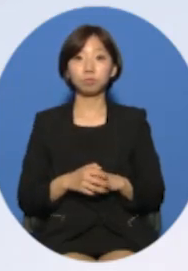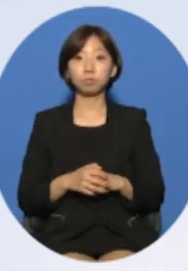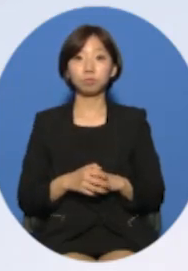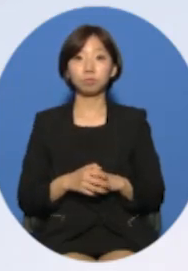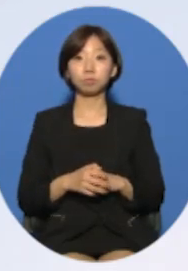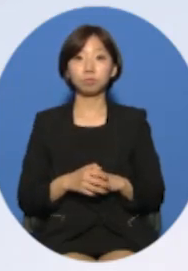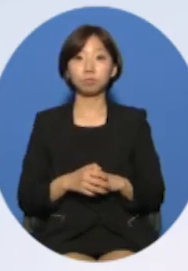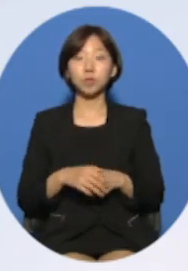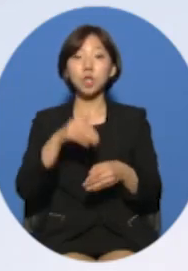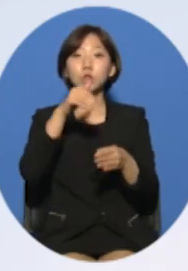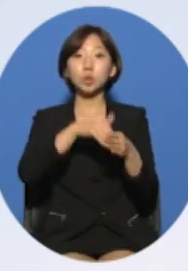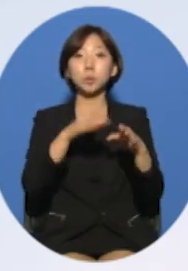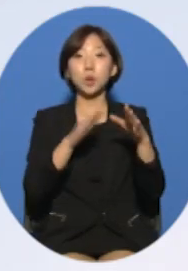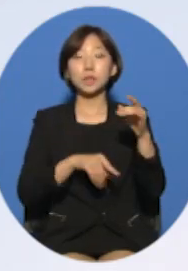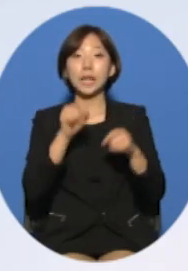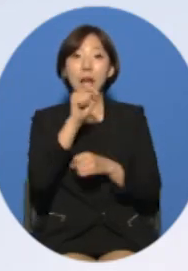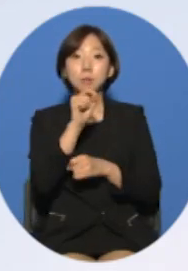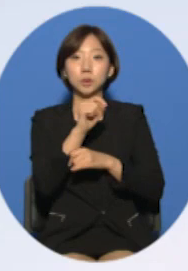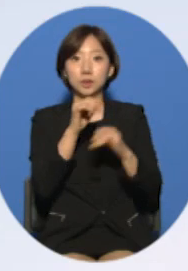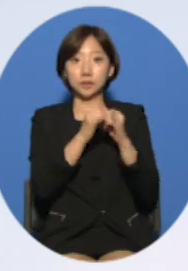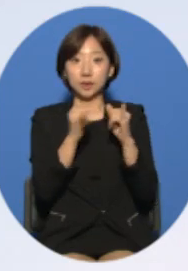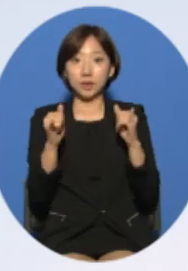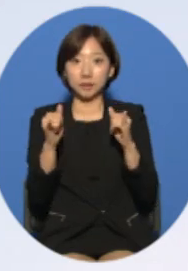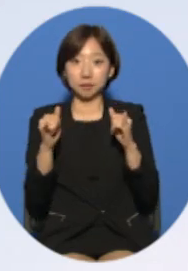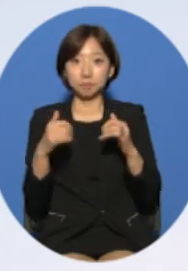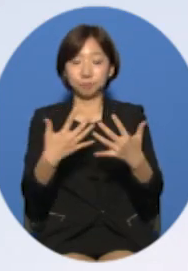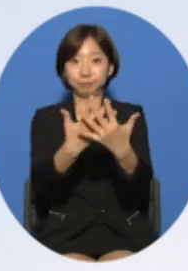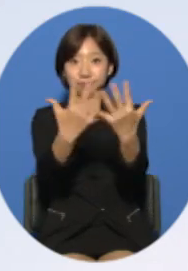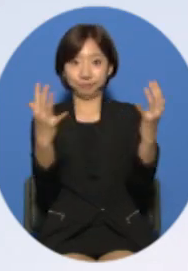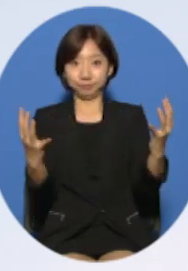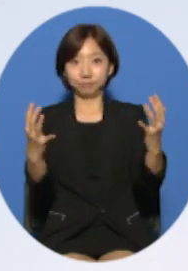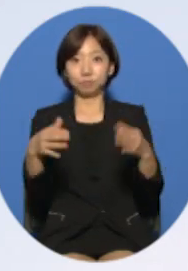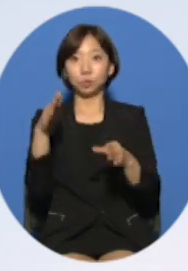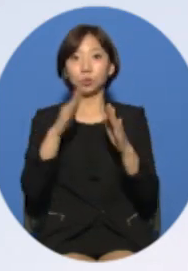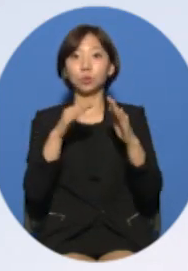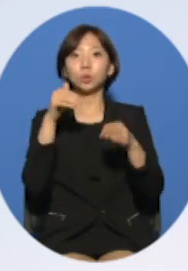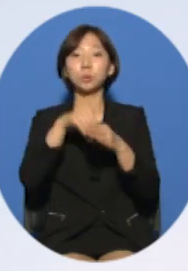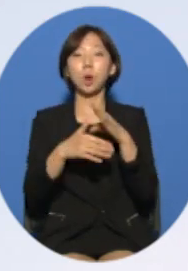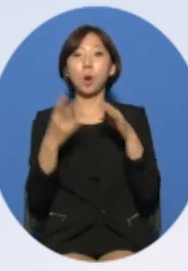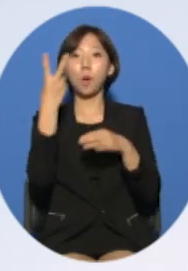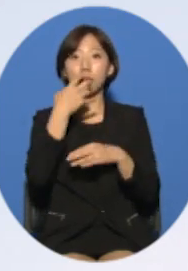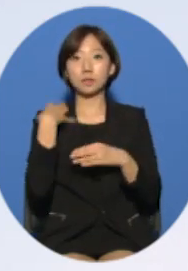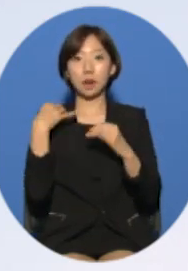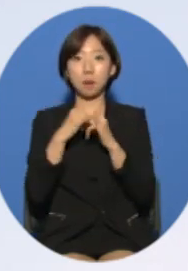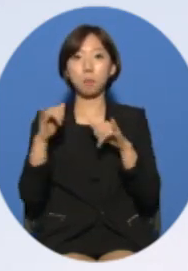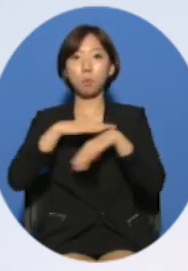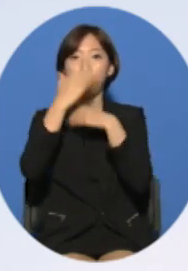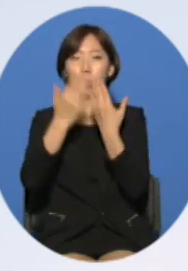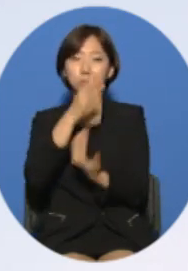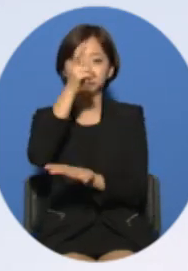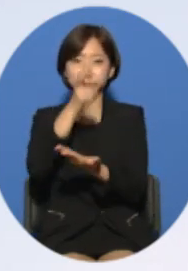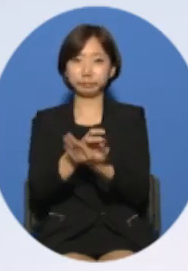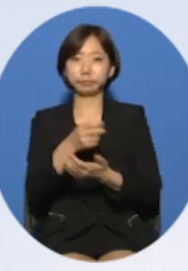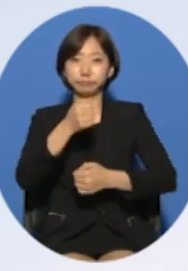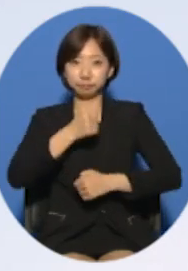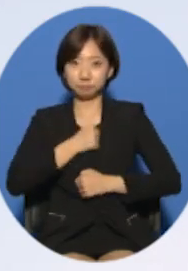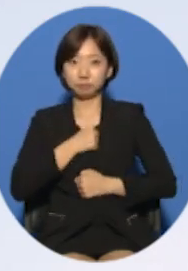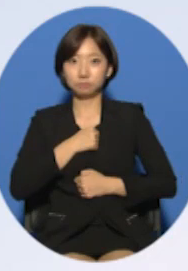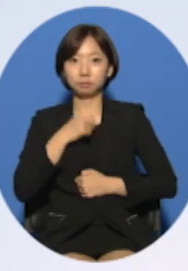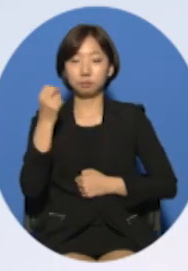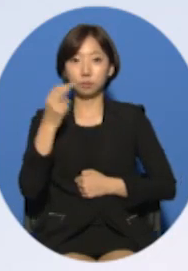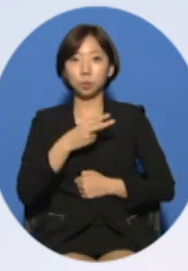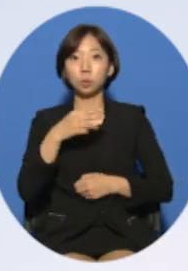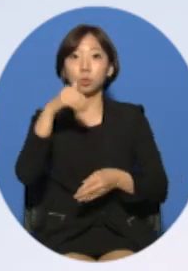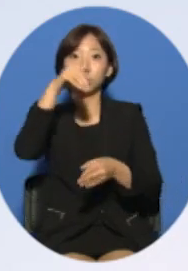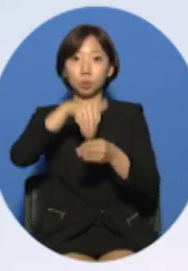그 투표 사무원들이 투표 관리관 앞에서 네. 모든 규정을 준수하고 그 다음에 네. 이번에 투표하는